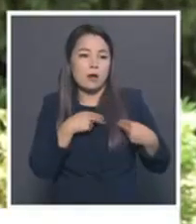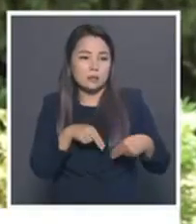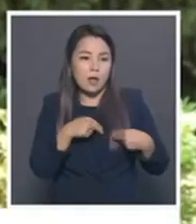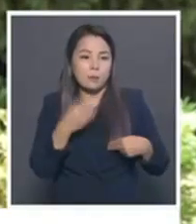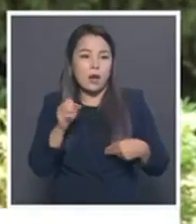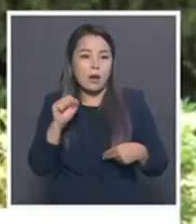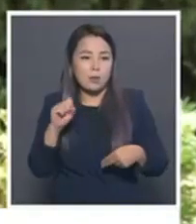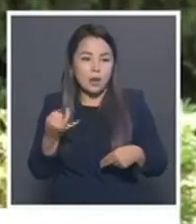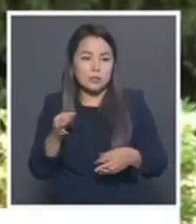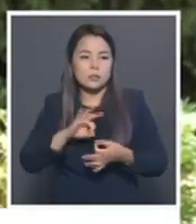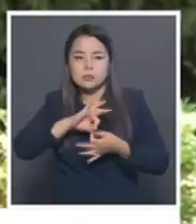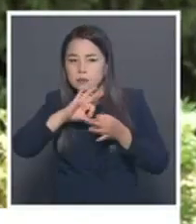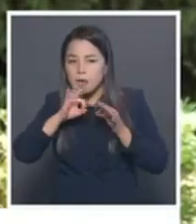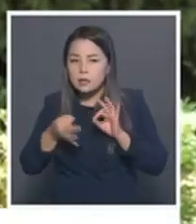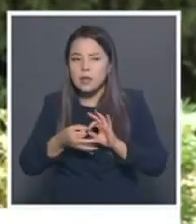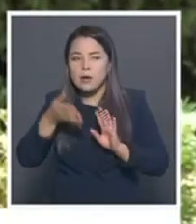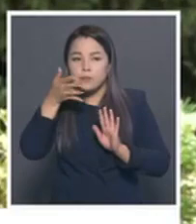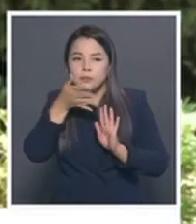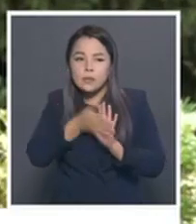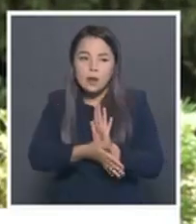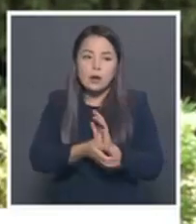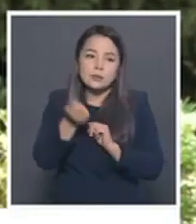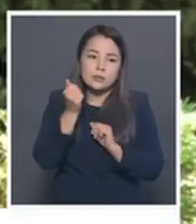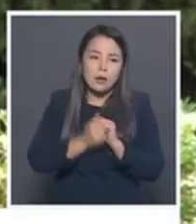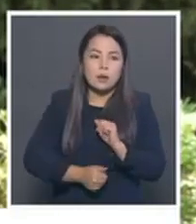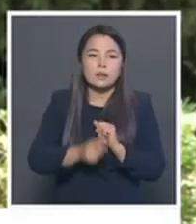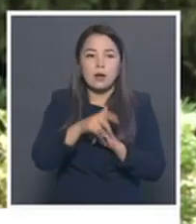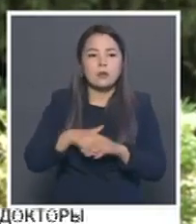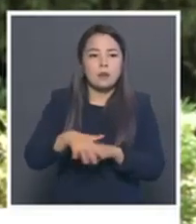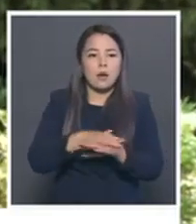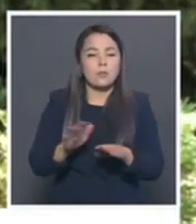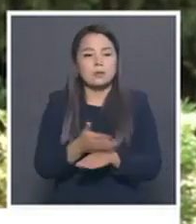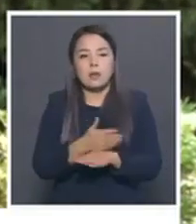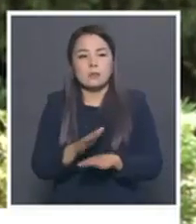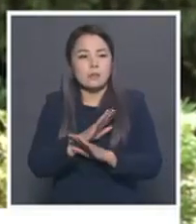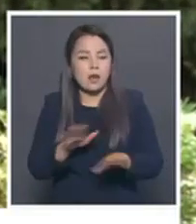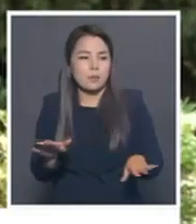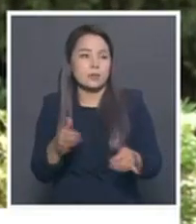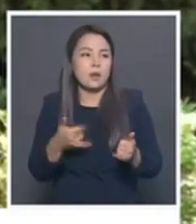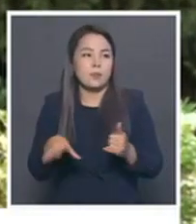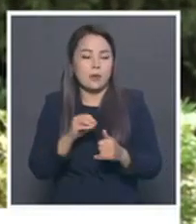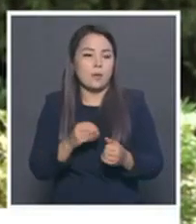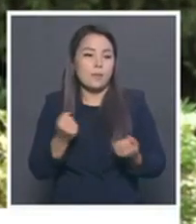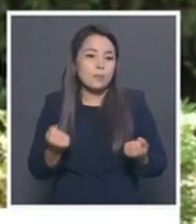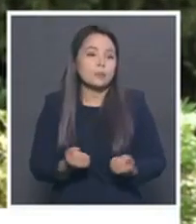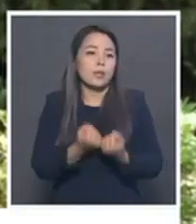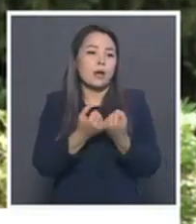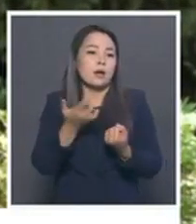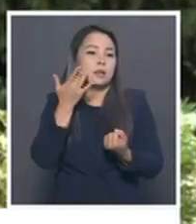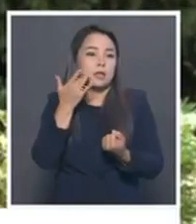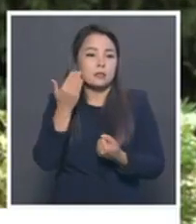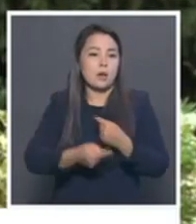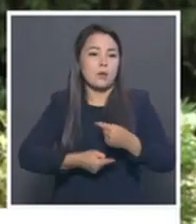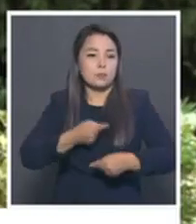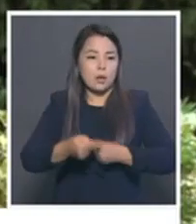терең және негізі халқынан айырылмаған, халқын жанында жүрген. Сол